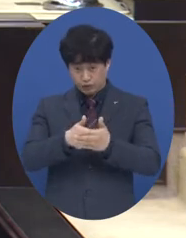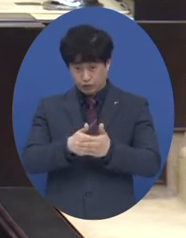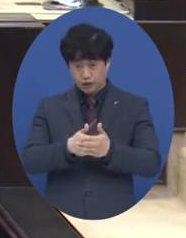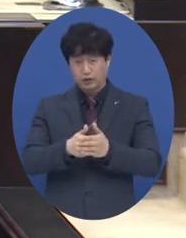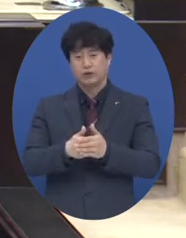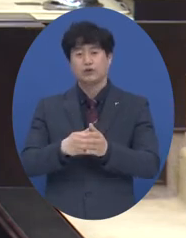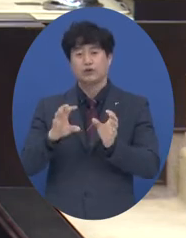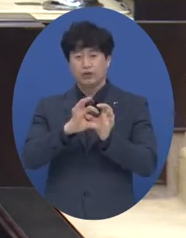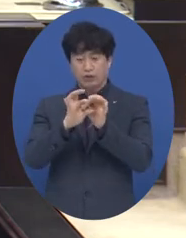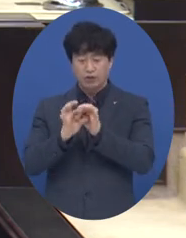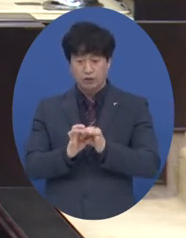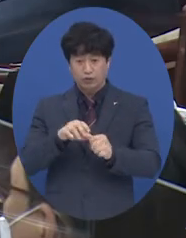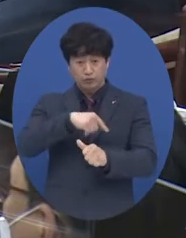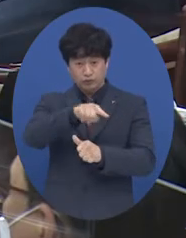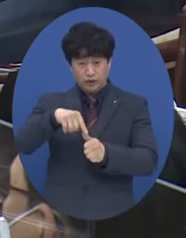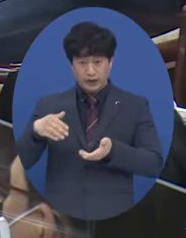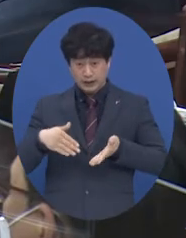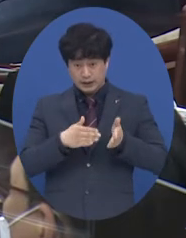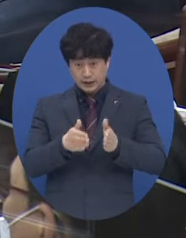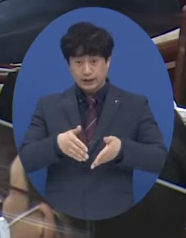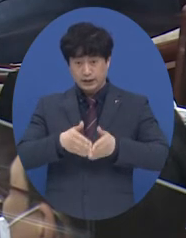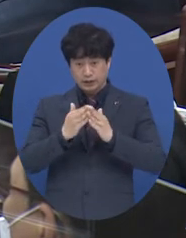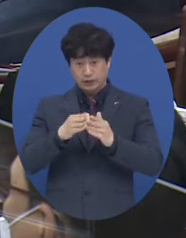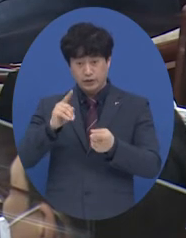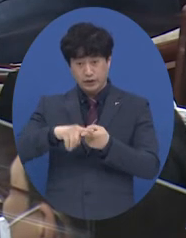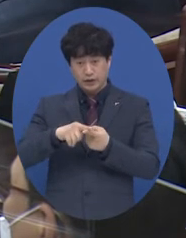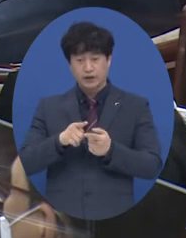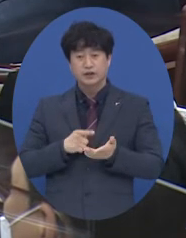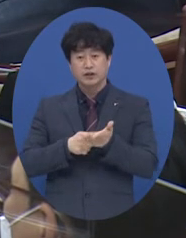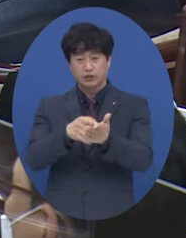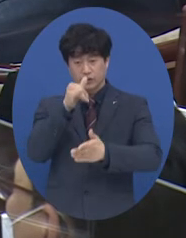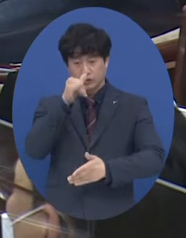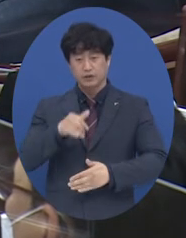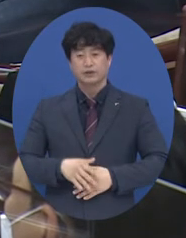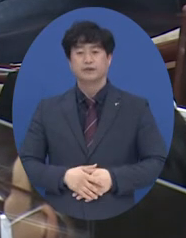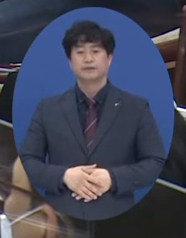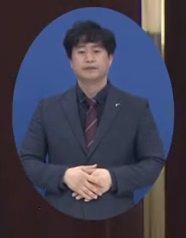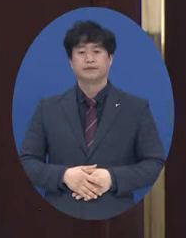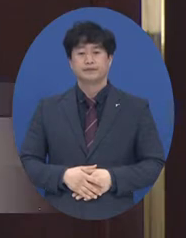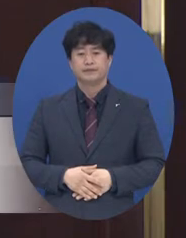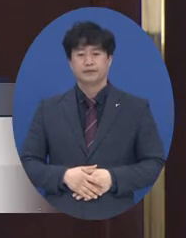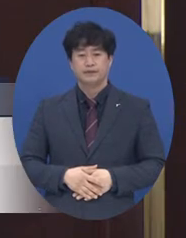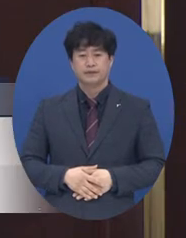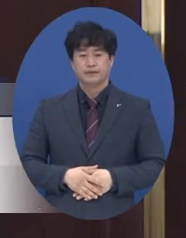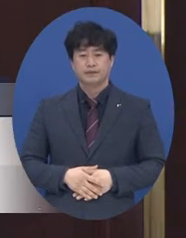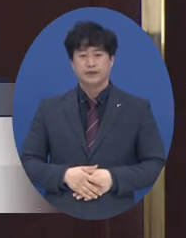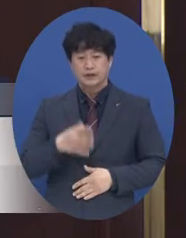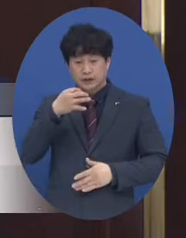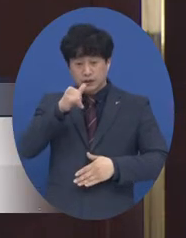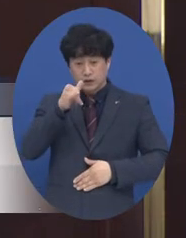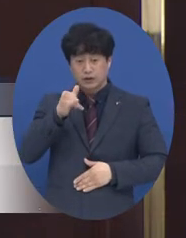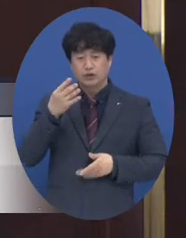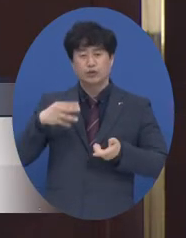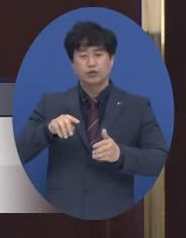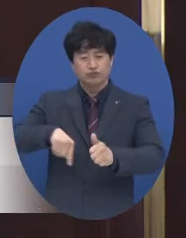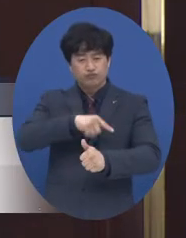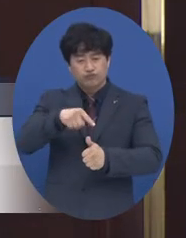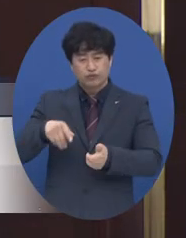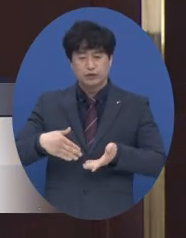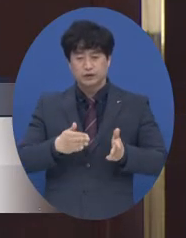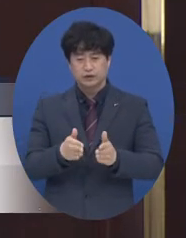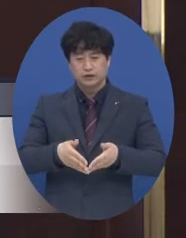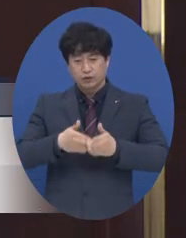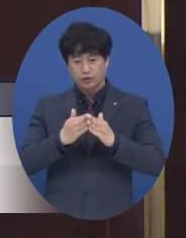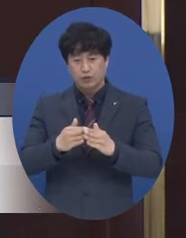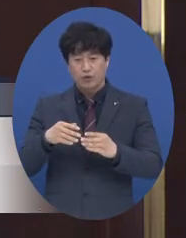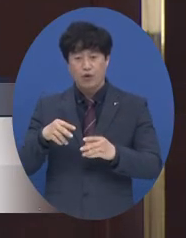연기하는 방식 등 경기 둘레길 조성 학대에 대한 제안도 이루어졌습니다 뇌 시리는 경기 둘레길이 조성되고 걷기